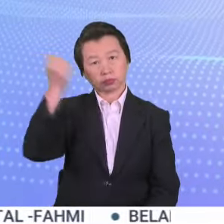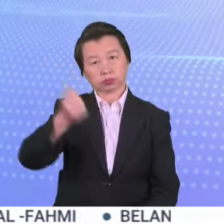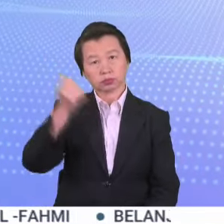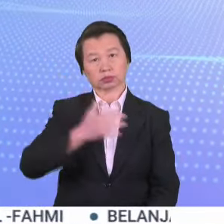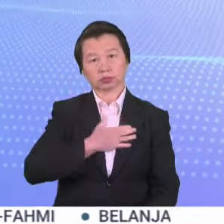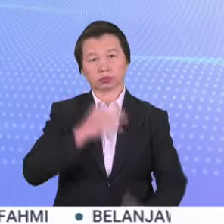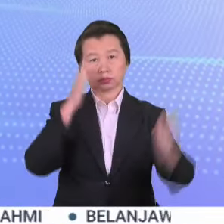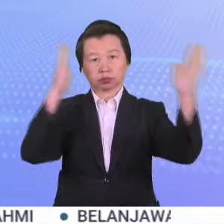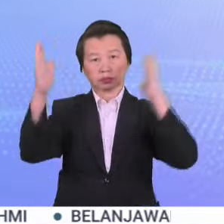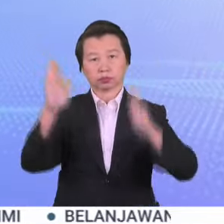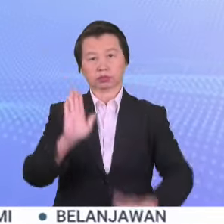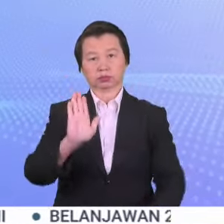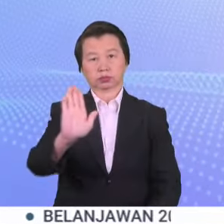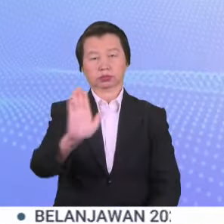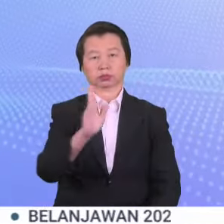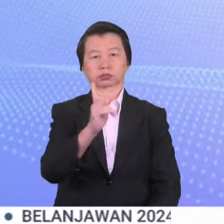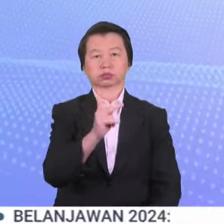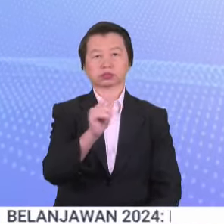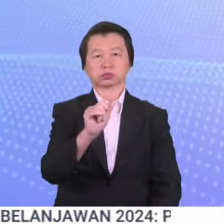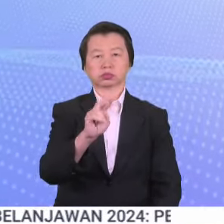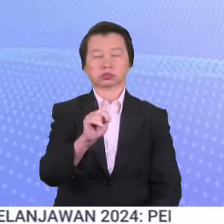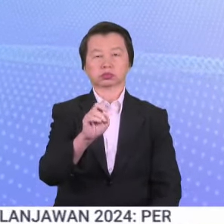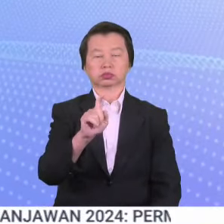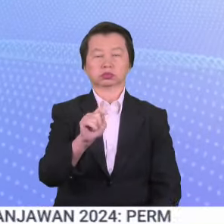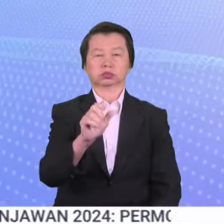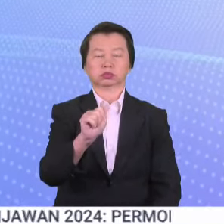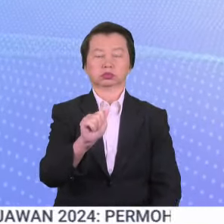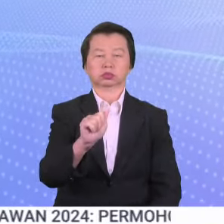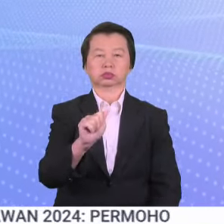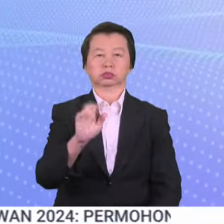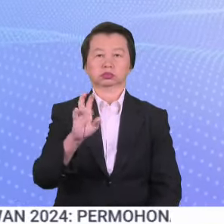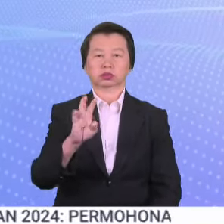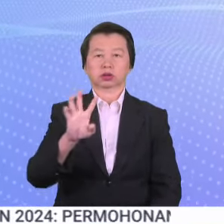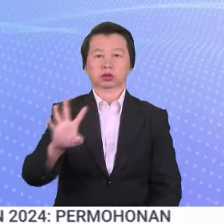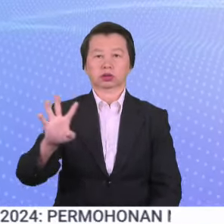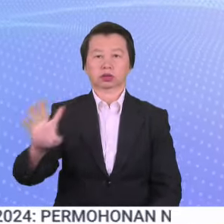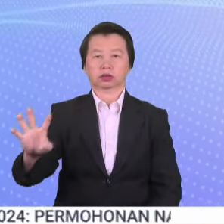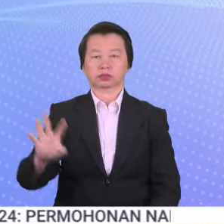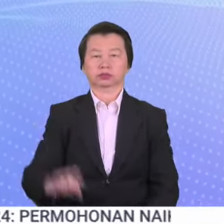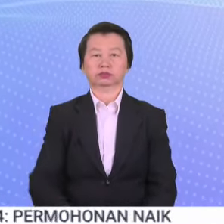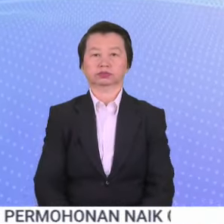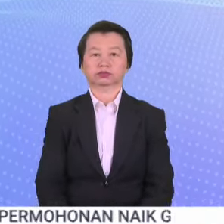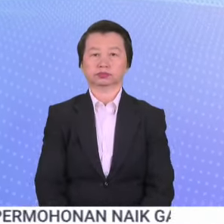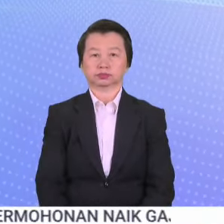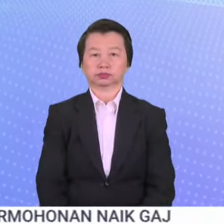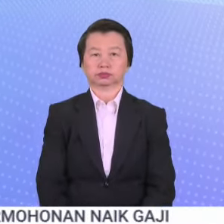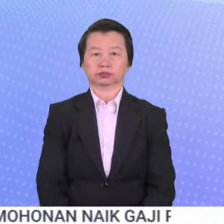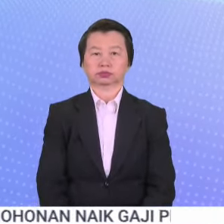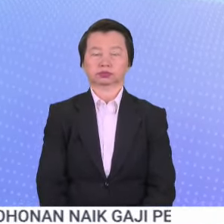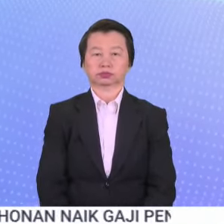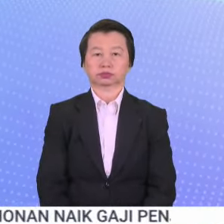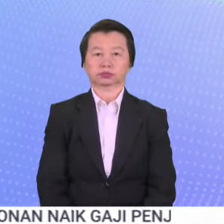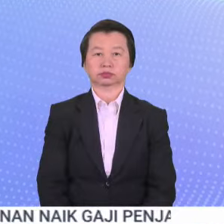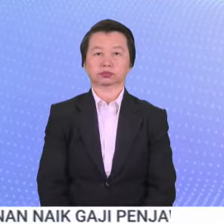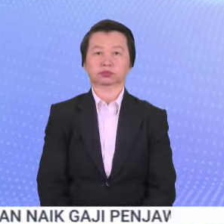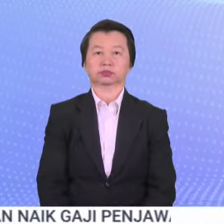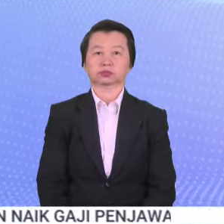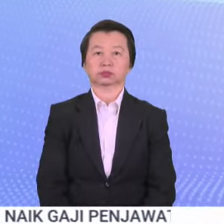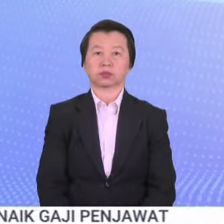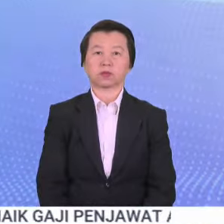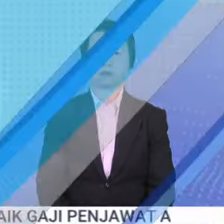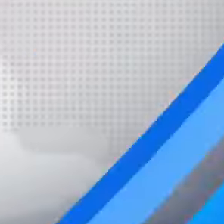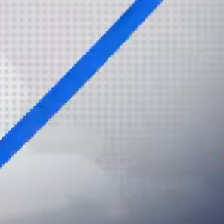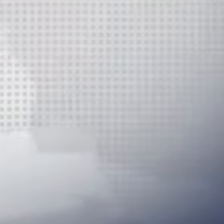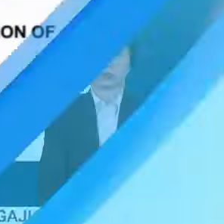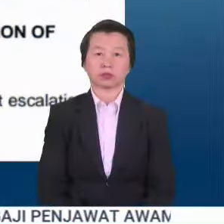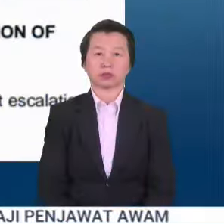Assalamualaikum. Salam Malaysia Madani. Kanta 744 mendahului berita. Kami mulakan dengan rangkuman berita utama dalam segmen SNC.